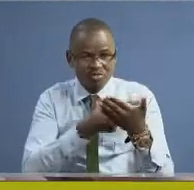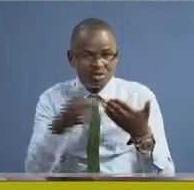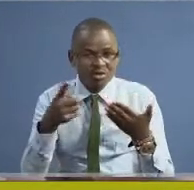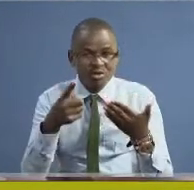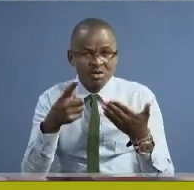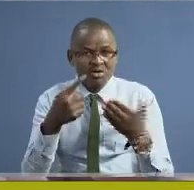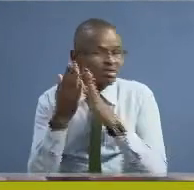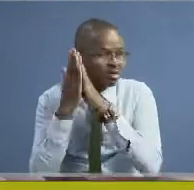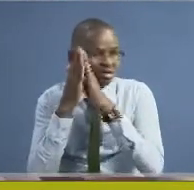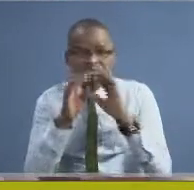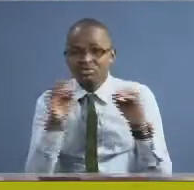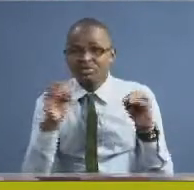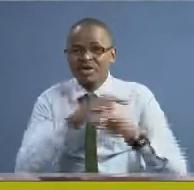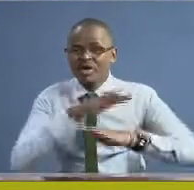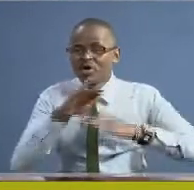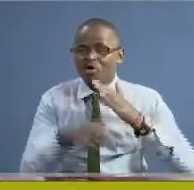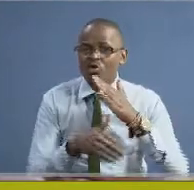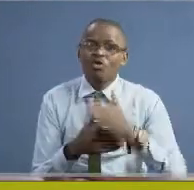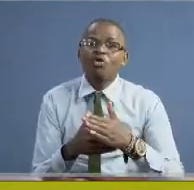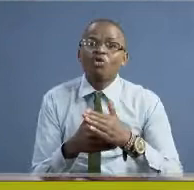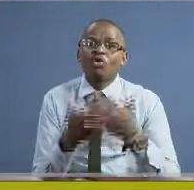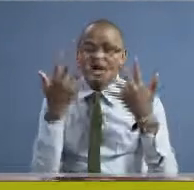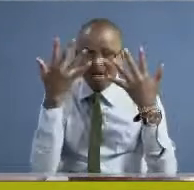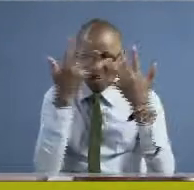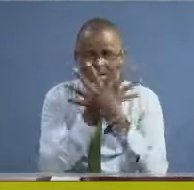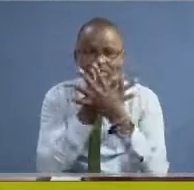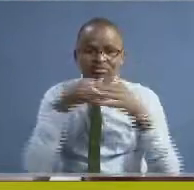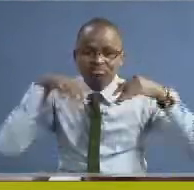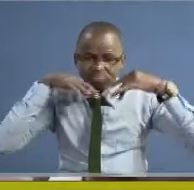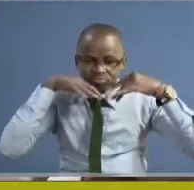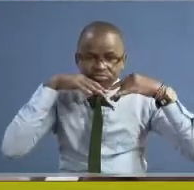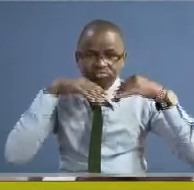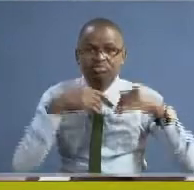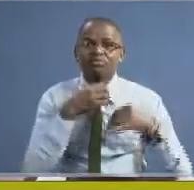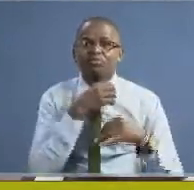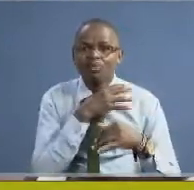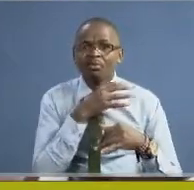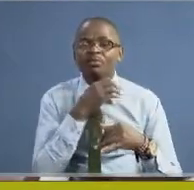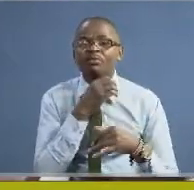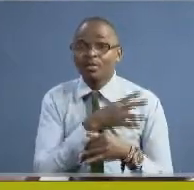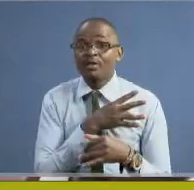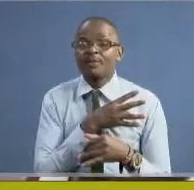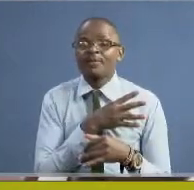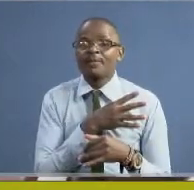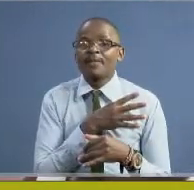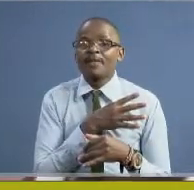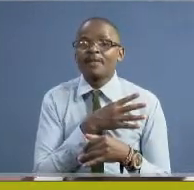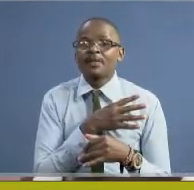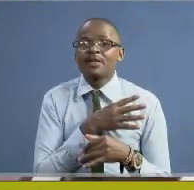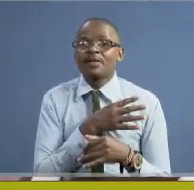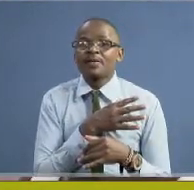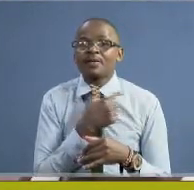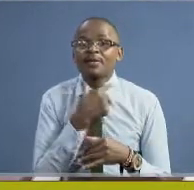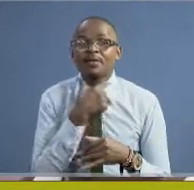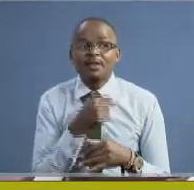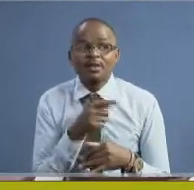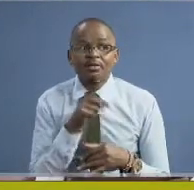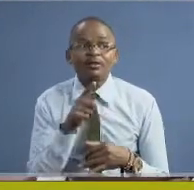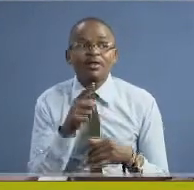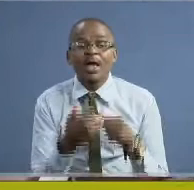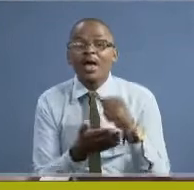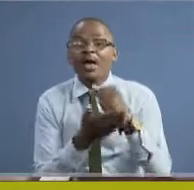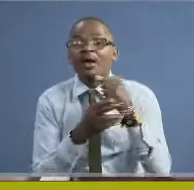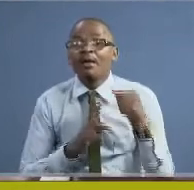usiku mzima. Maumbo yanalia usiku mzima hata maumbo hapana ladha. Na kama watumishi wa mnyama waweza kusaidia